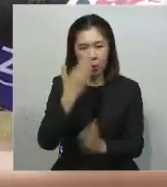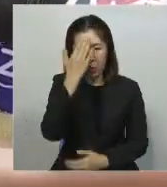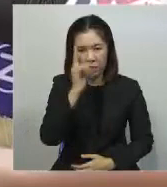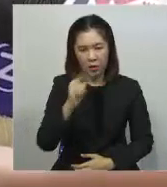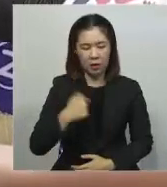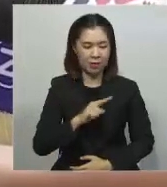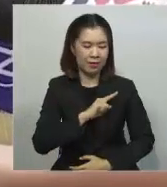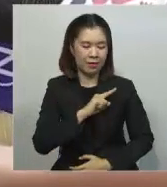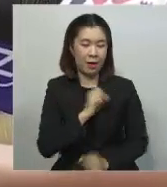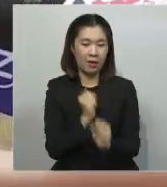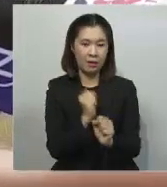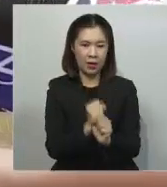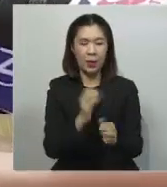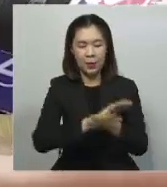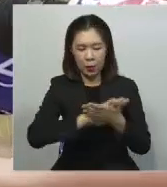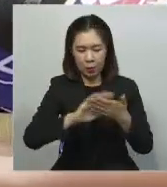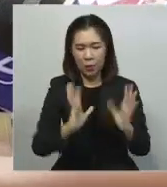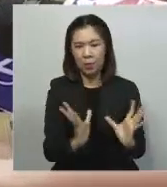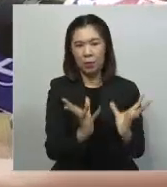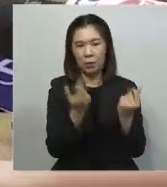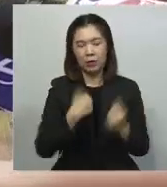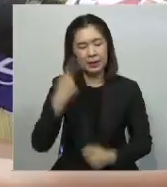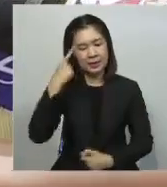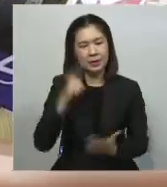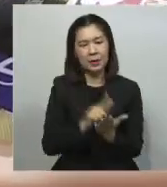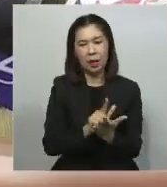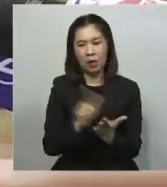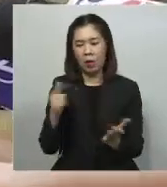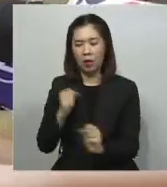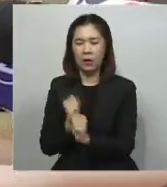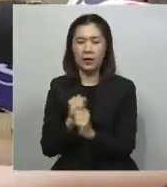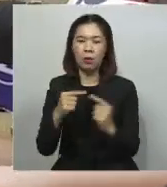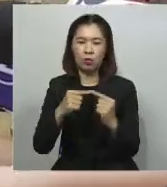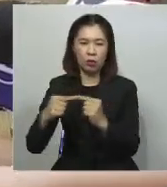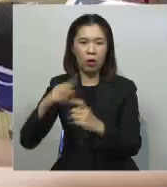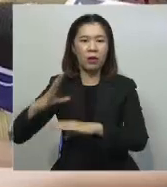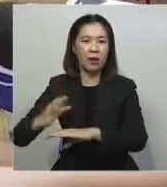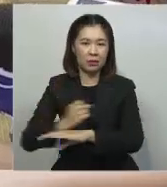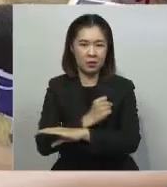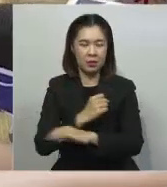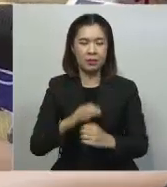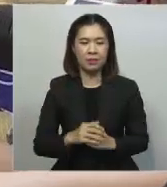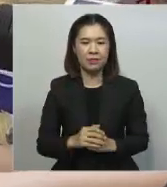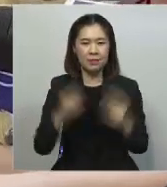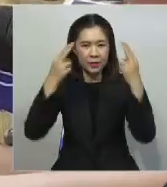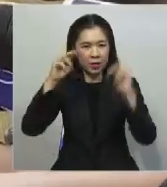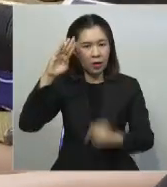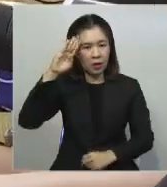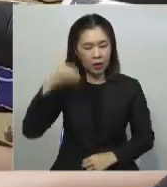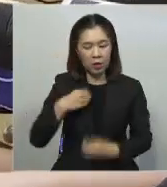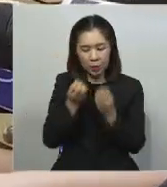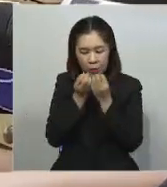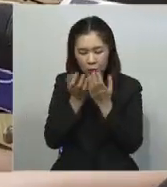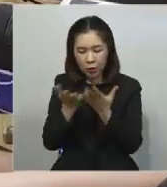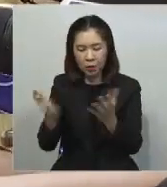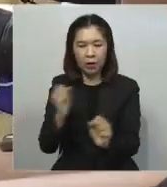ที่รับผิดชอบได้ทำเสร็จสิ้นแล้วจึงเห็นว่าควรจะลาออกเพื่อไปทำงานการเมืองอย่างเต็มตัวซึ่งนายกรัฐมนตรีได้อวยพรให้ทำ